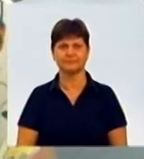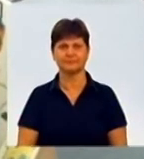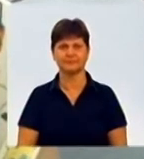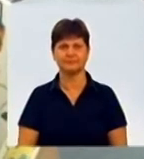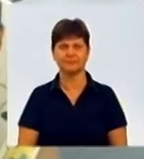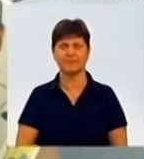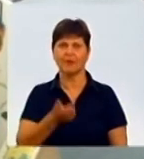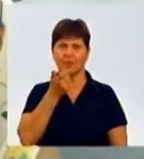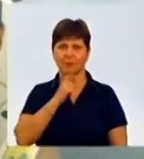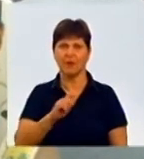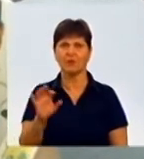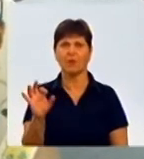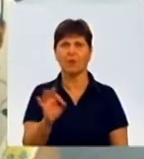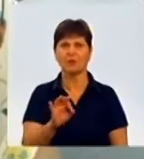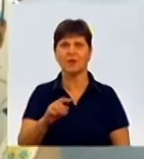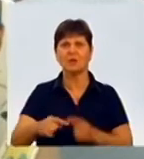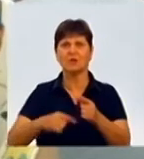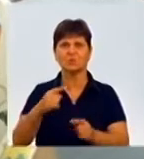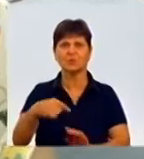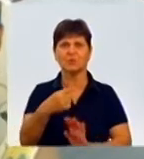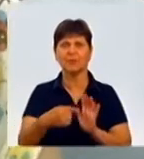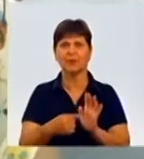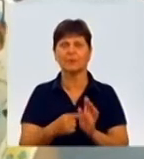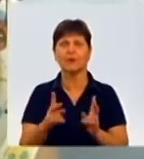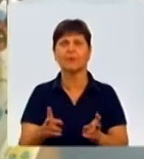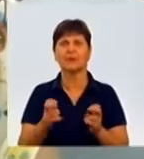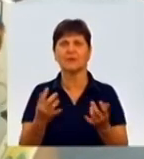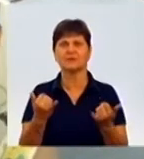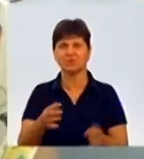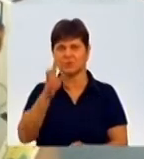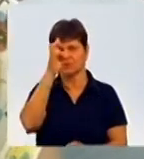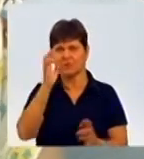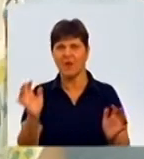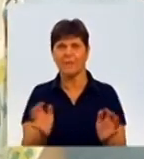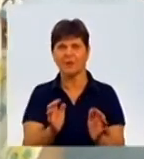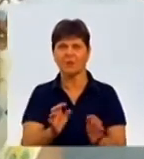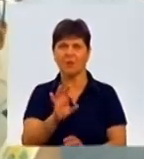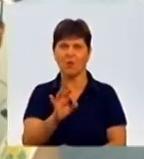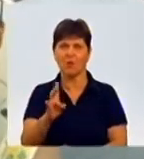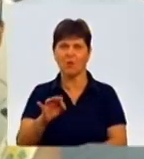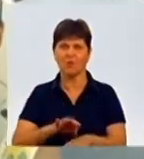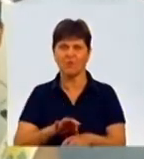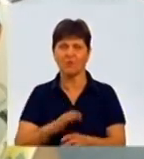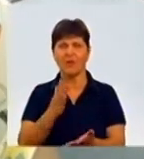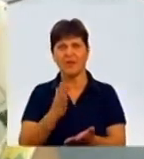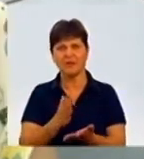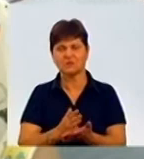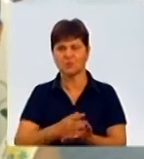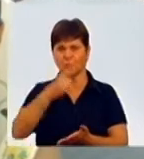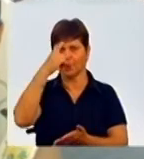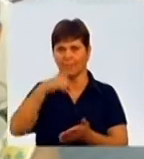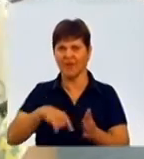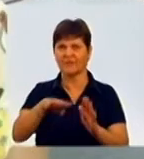Пане Олексію, наступне моє питання, власне, як сьогодні держава піклується про таких онкохворих? Чи існують певні державні програми, як